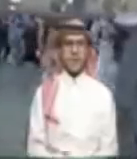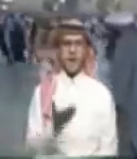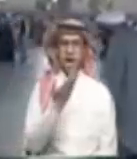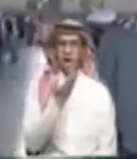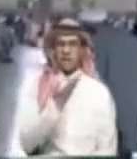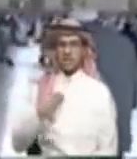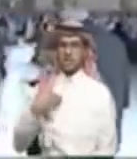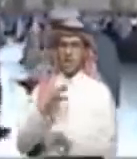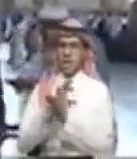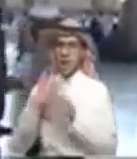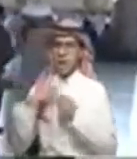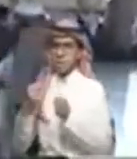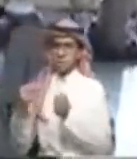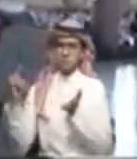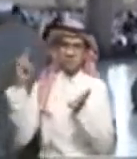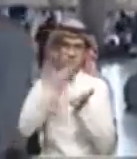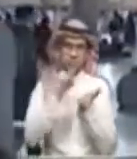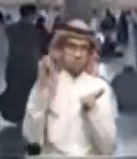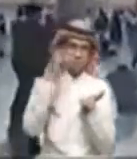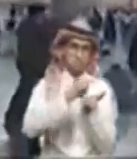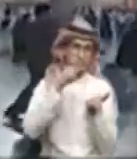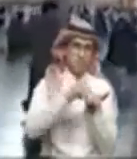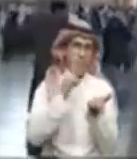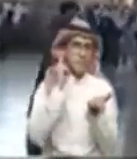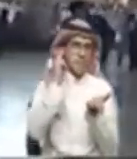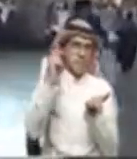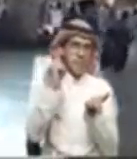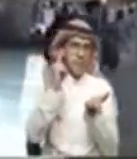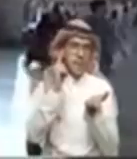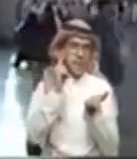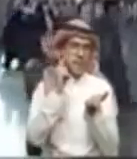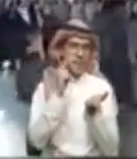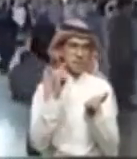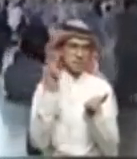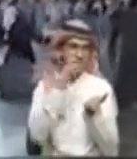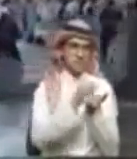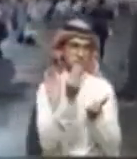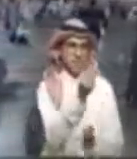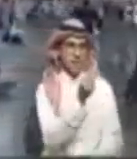حجاج بيت الله الحرام يتوافدون إلى المدينة المنورة بعد أداء مناسك الحج.